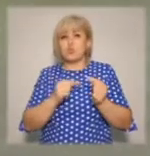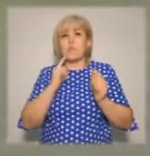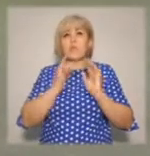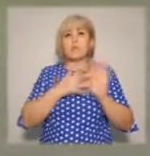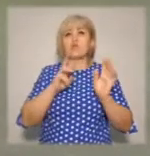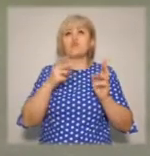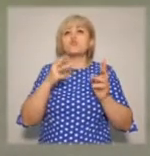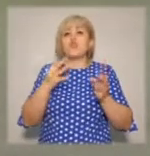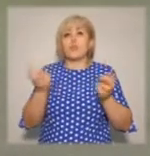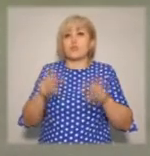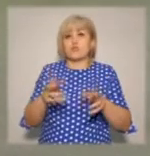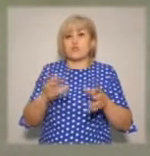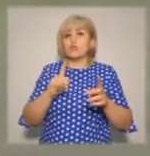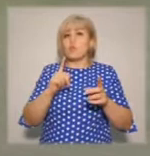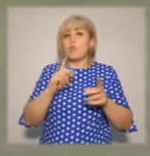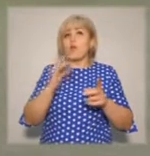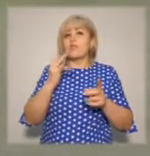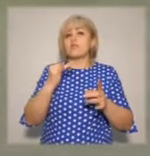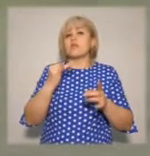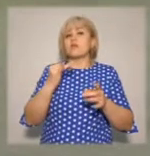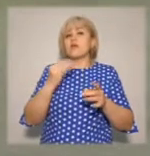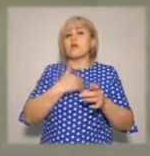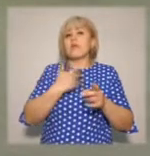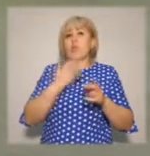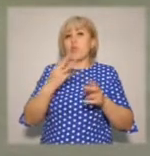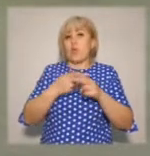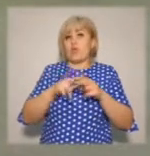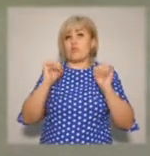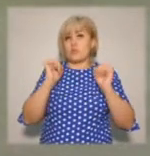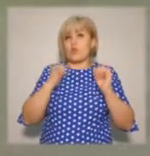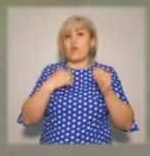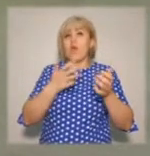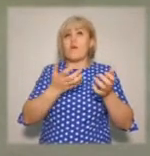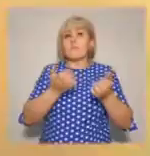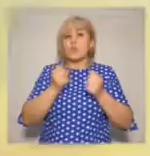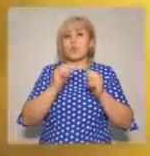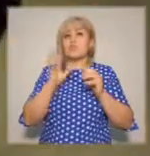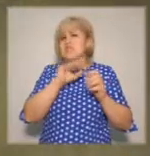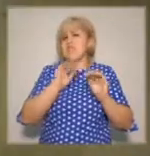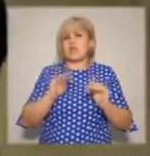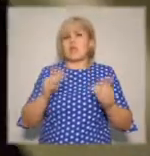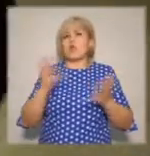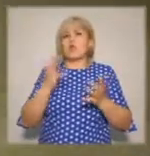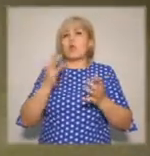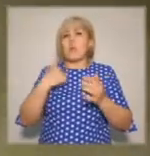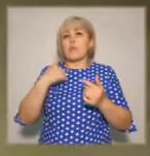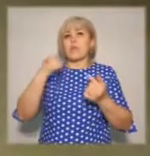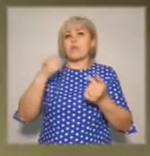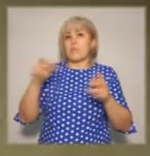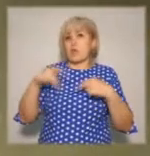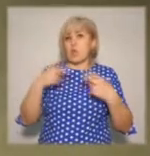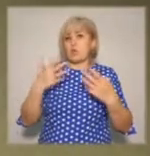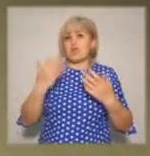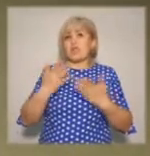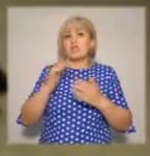пойду, я уверена, что я найду с ним общий язык, и он будет танцевать на определенном уровне. Возможно, это будет не чемпионат